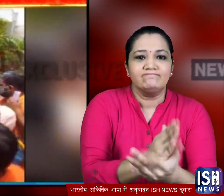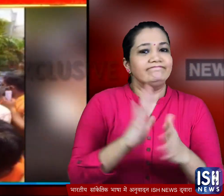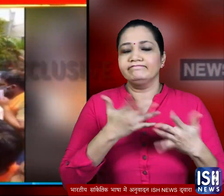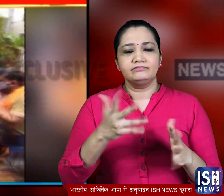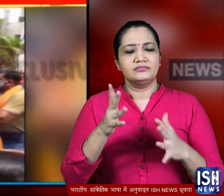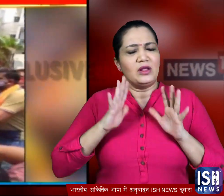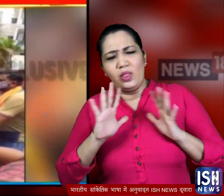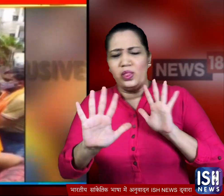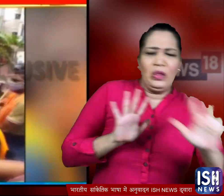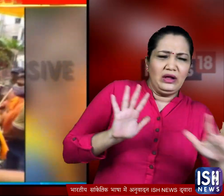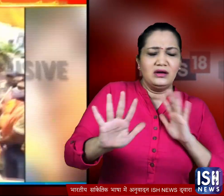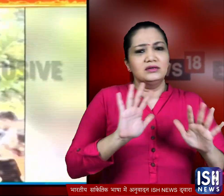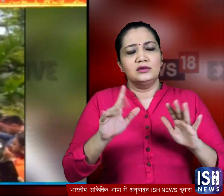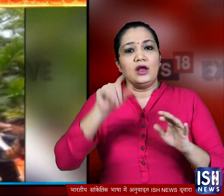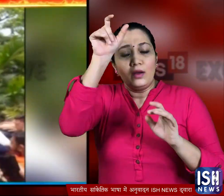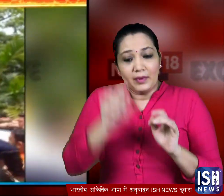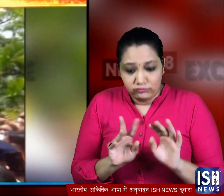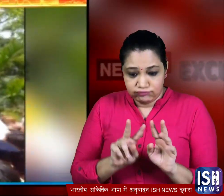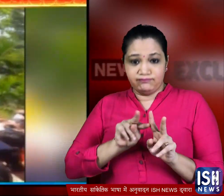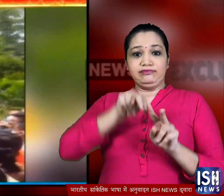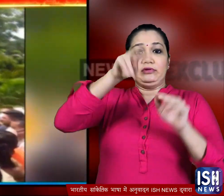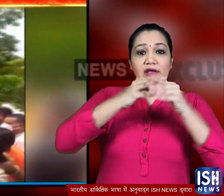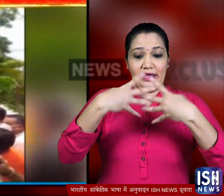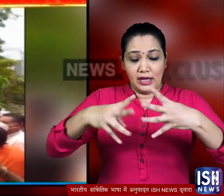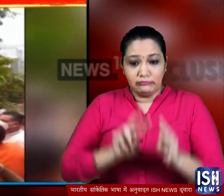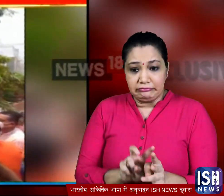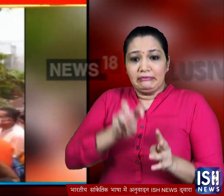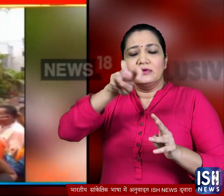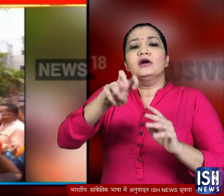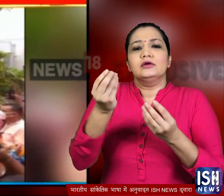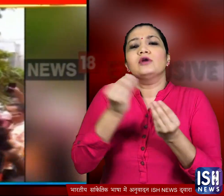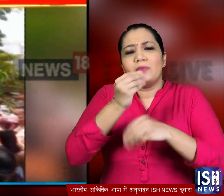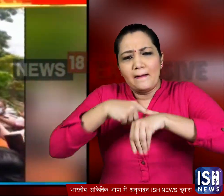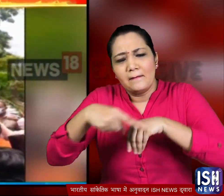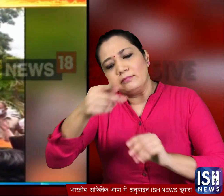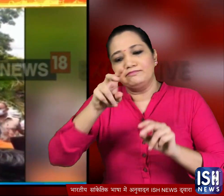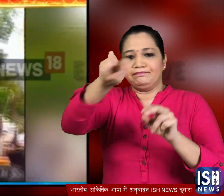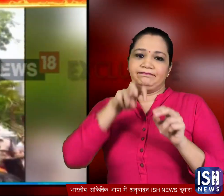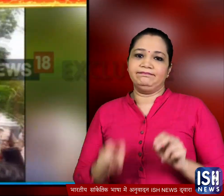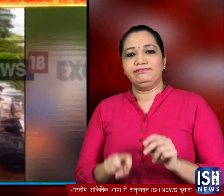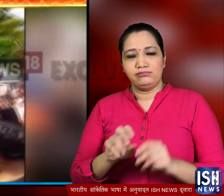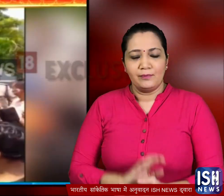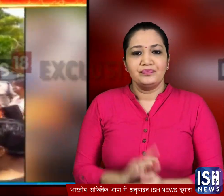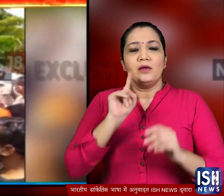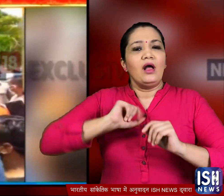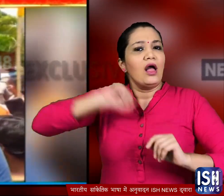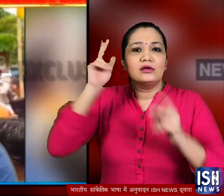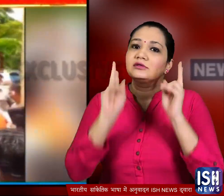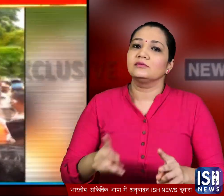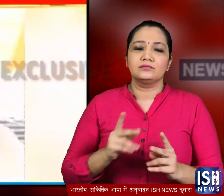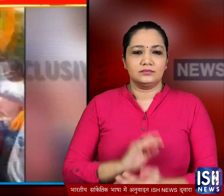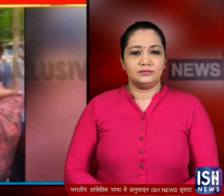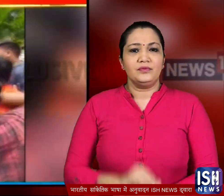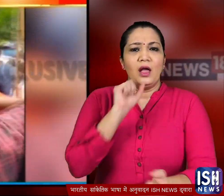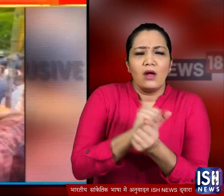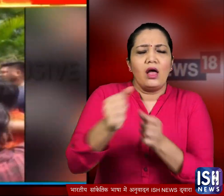उन्हें रोकने की कोशिश की गई तो धक्का मुक्की हुई। एक कार्यकर्ता तो गेट पर चढ़ गया, हालांकि थोड़ी ही देर बाद वो वहां से उतर गया, लेकिन इसका असर प्रदर्शन पर